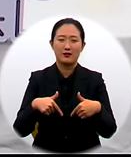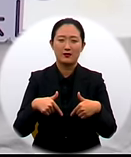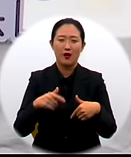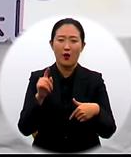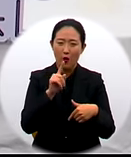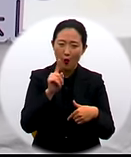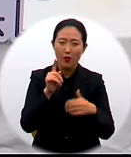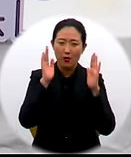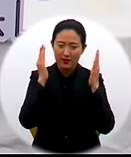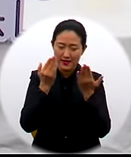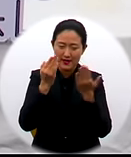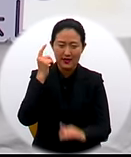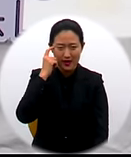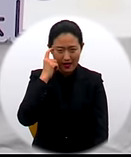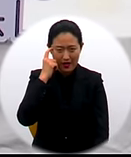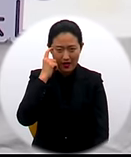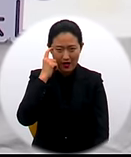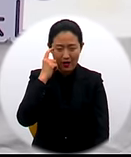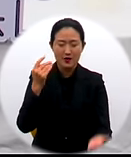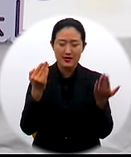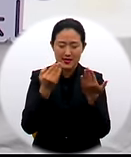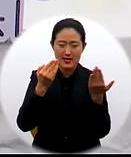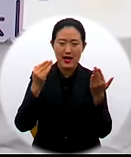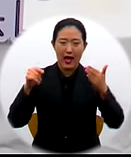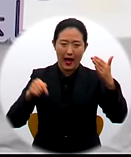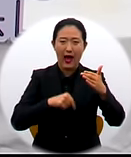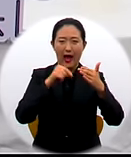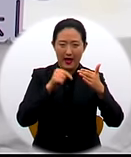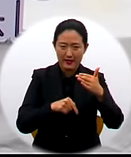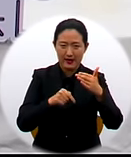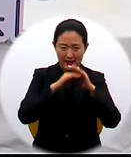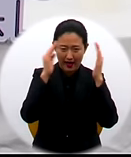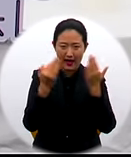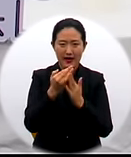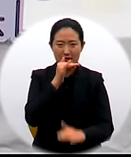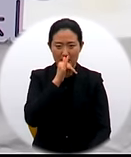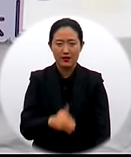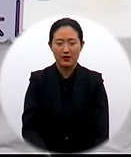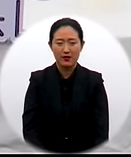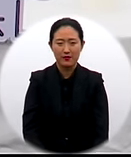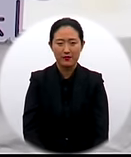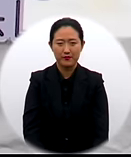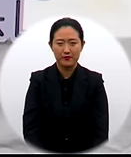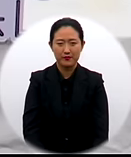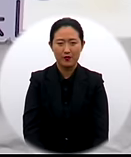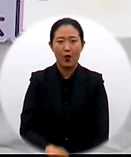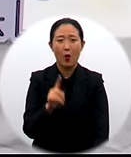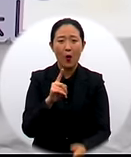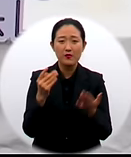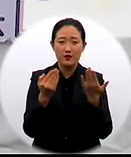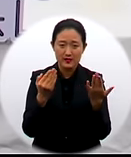하죠. 어쨌든 중요한 건 아이가 어떤 진로를 생각하건 이 직무 트렌드 안에, 이 직무판 안에 다 있습니다.